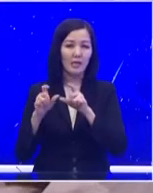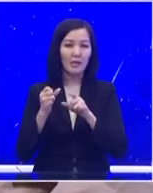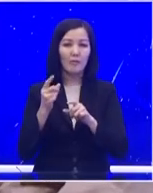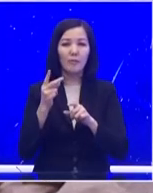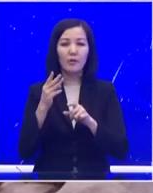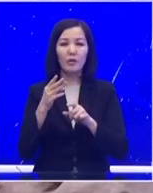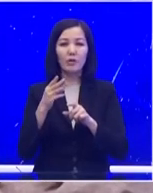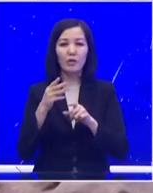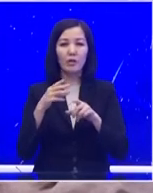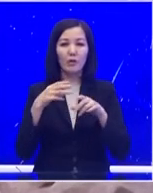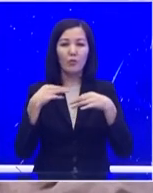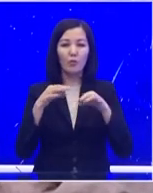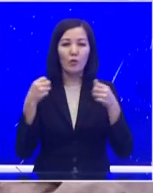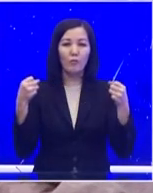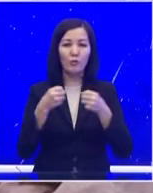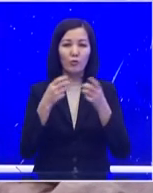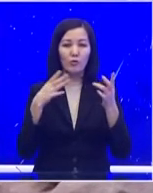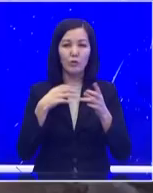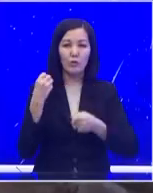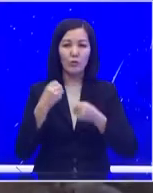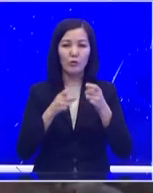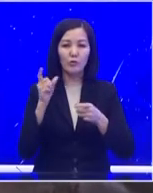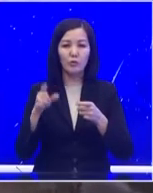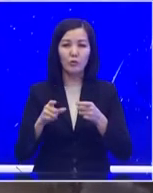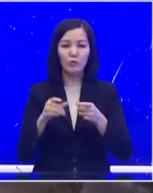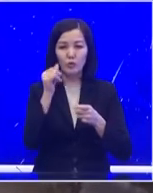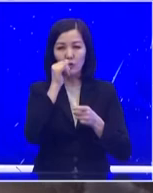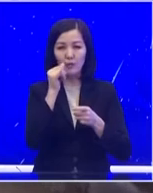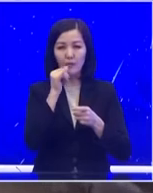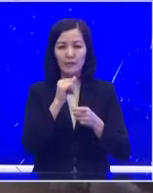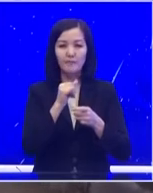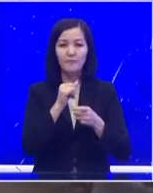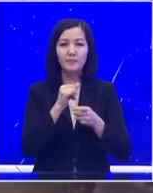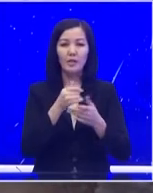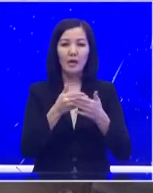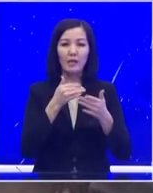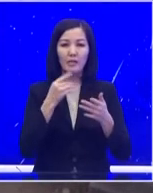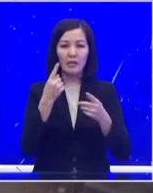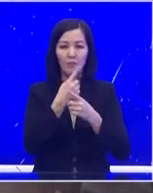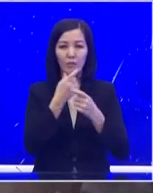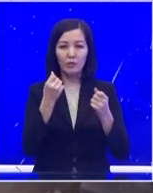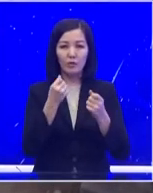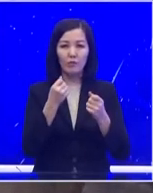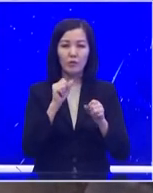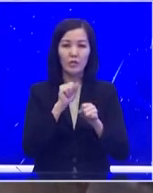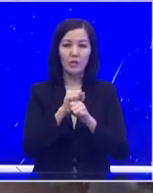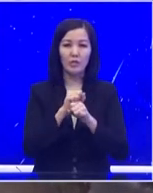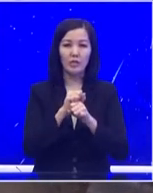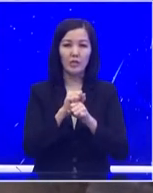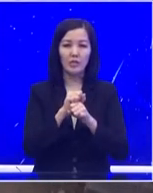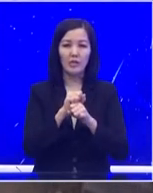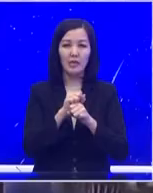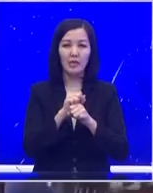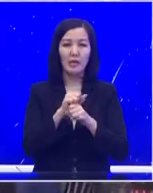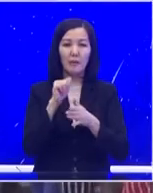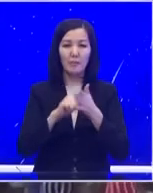көлікпен соқтығысқан. Анықталғандай көлік жүргізушісі тізгінге ие болмай қалған. Алдын ала болжам бойынша оған тежегіштің істен шығуы